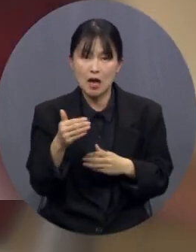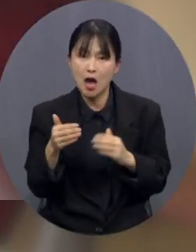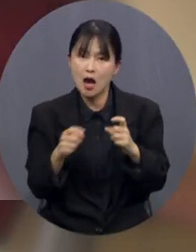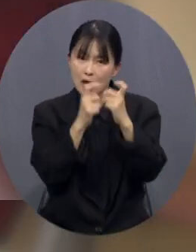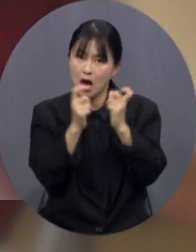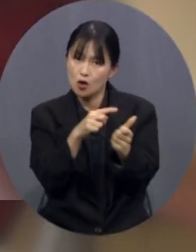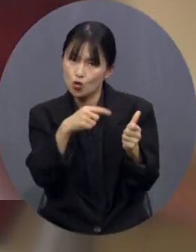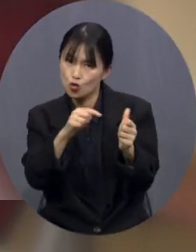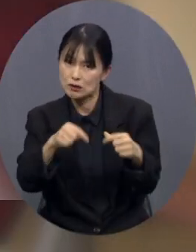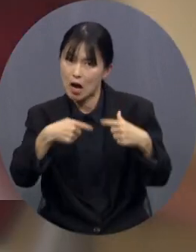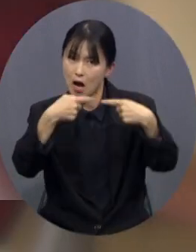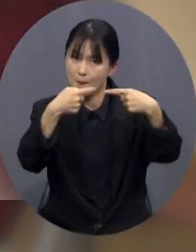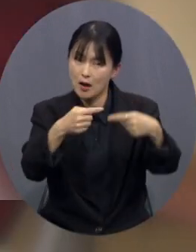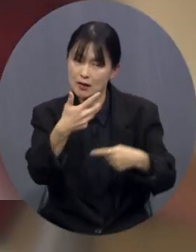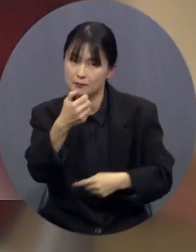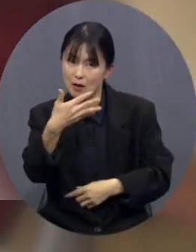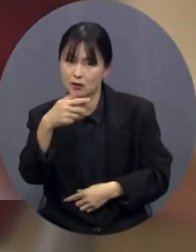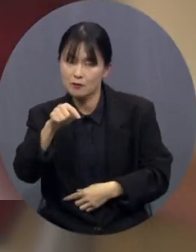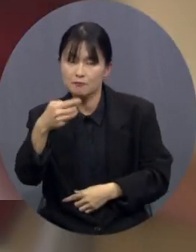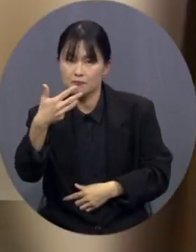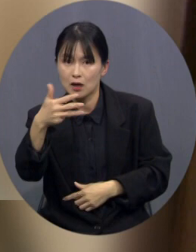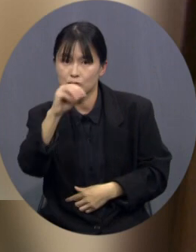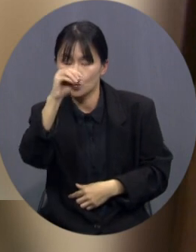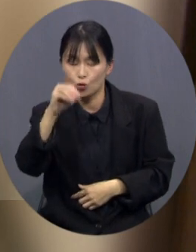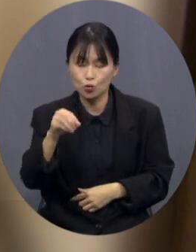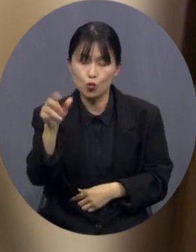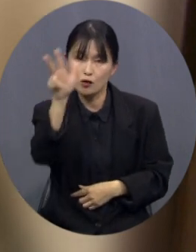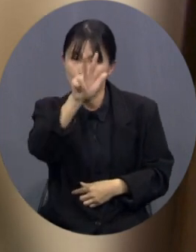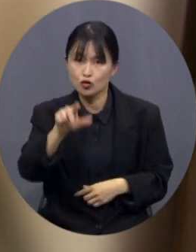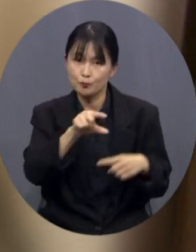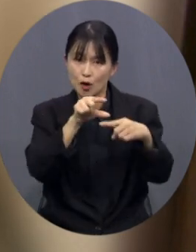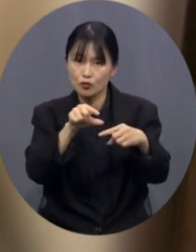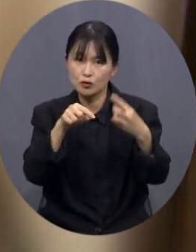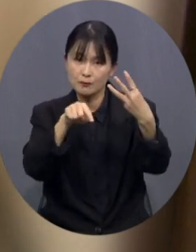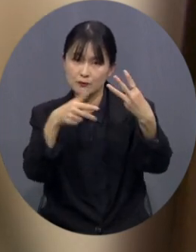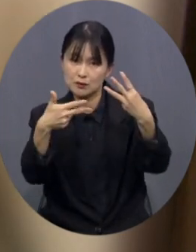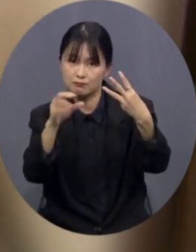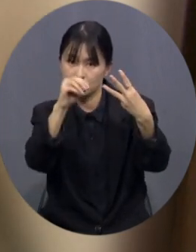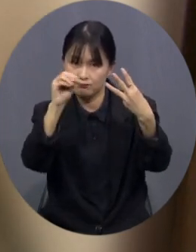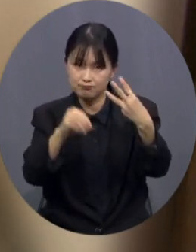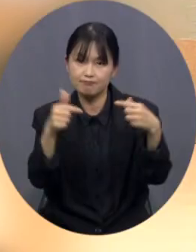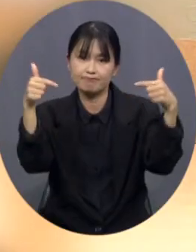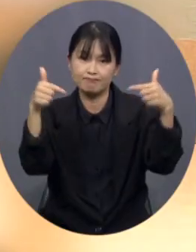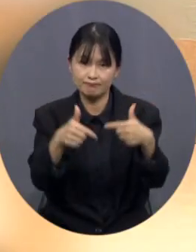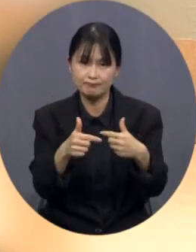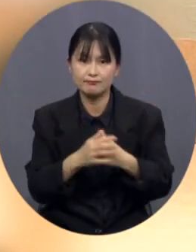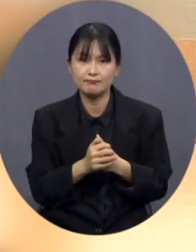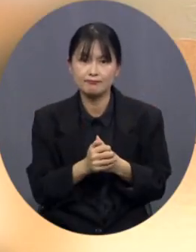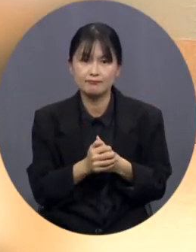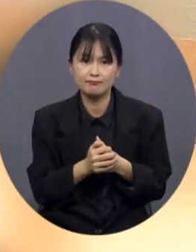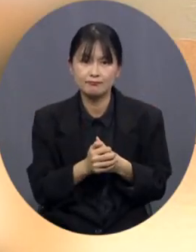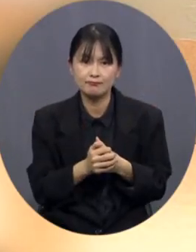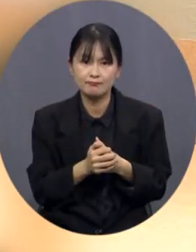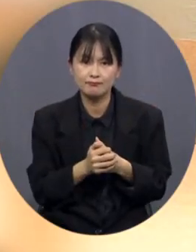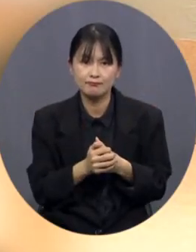참여율도 74.8% 전국 평균보다 3.7% 포인트 낮았습니다 I